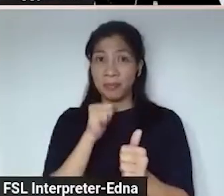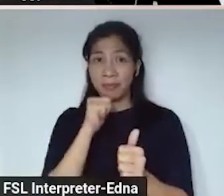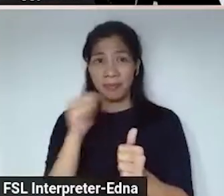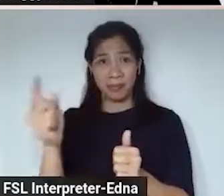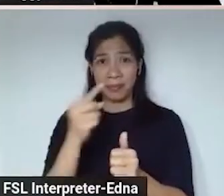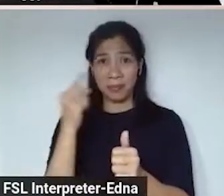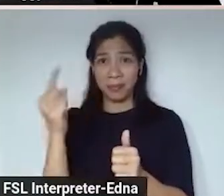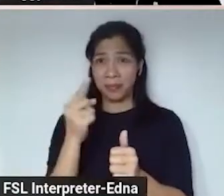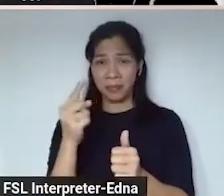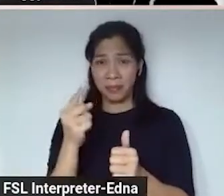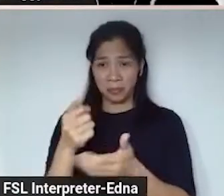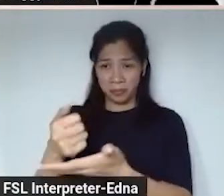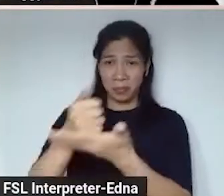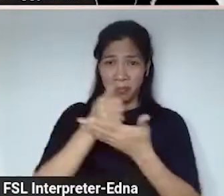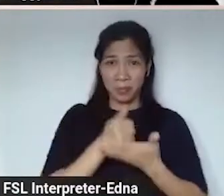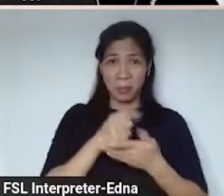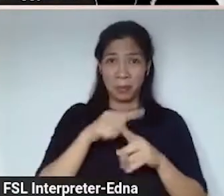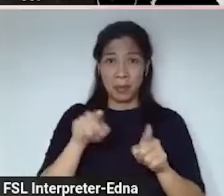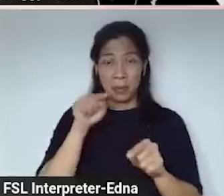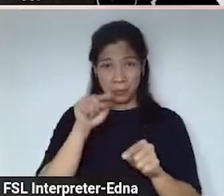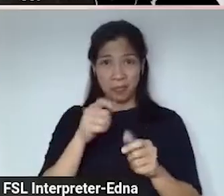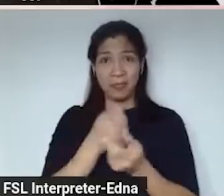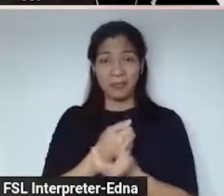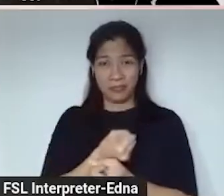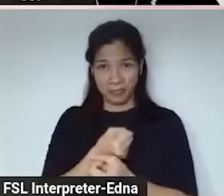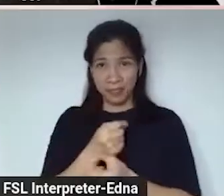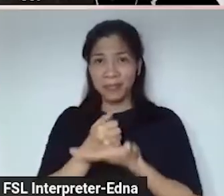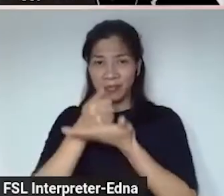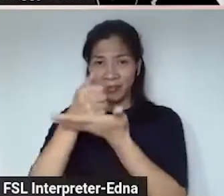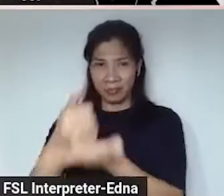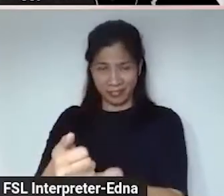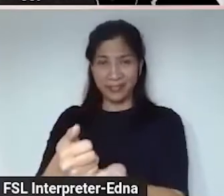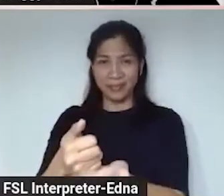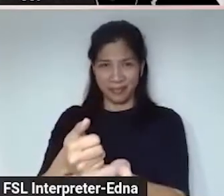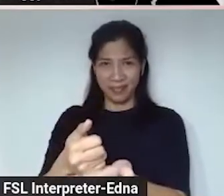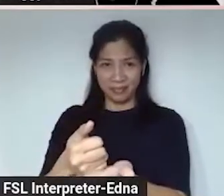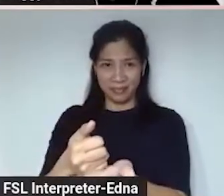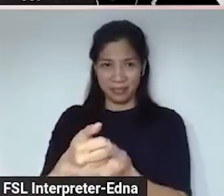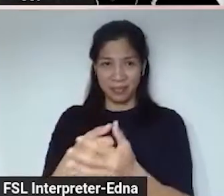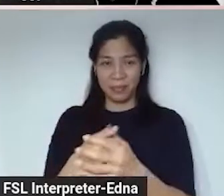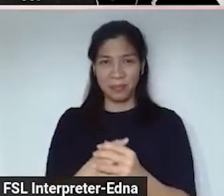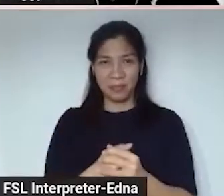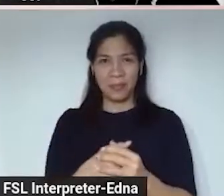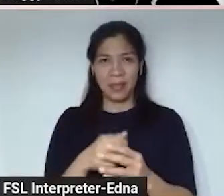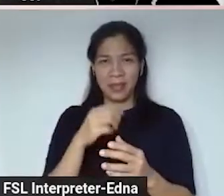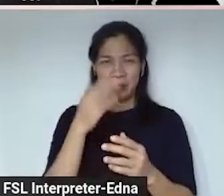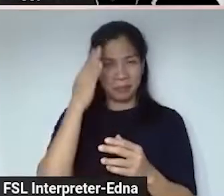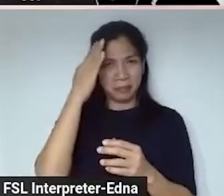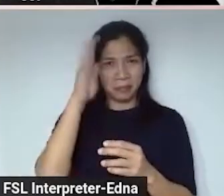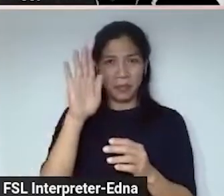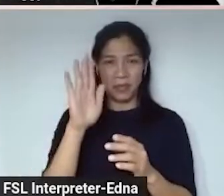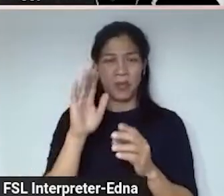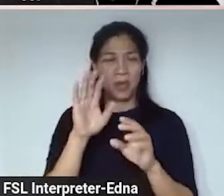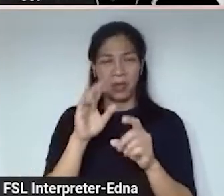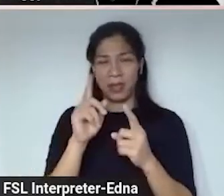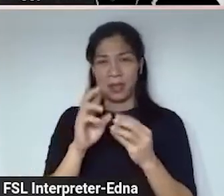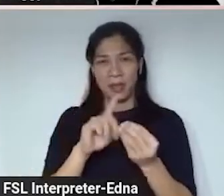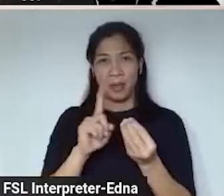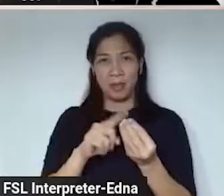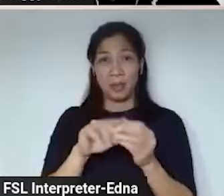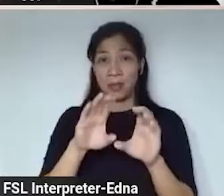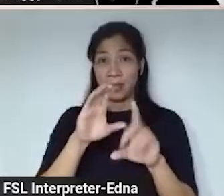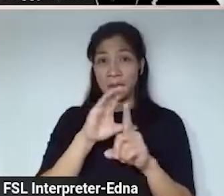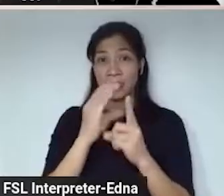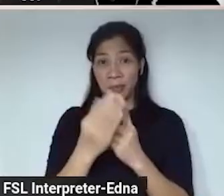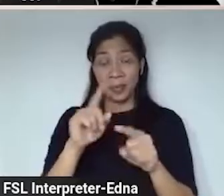ang tumutulong, ano. I am not so well versed of your condition, but I am excited